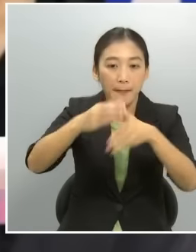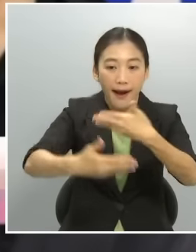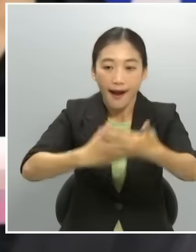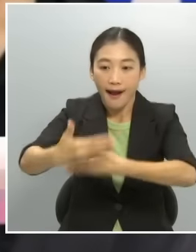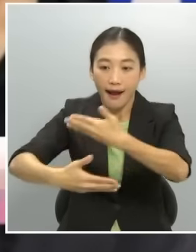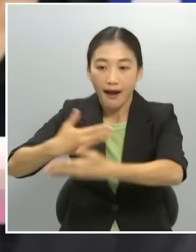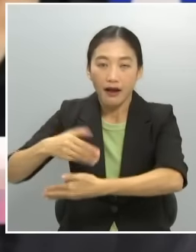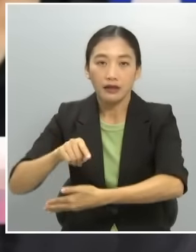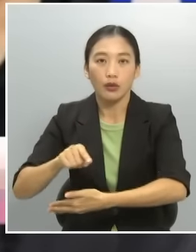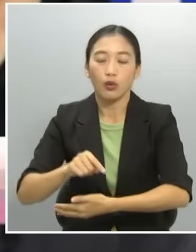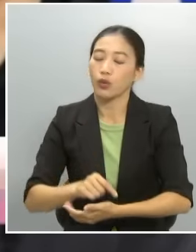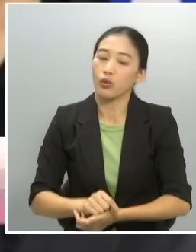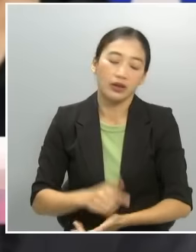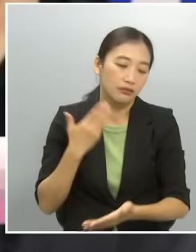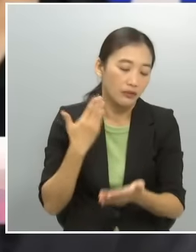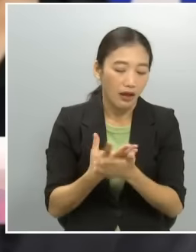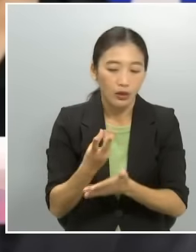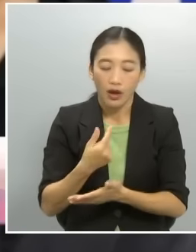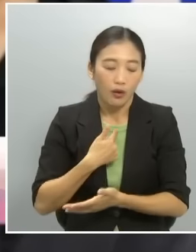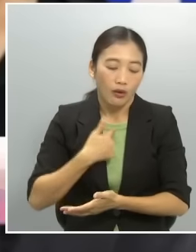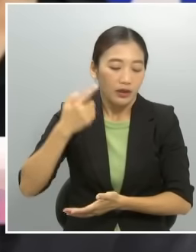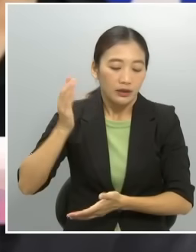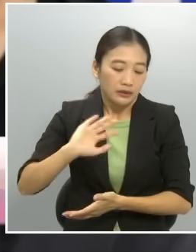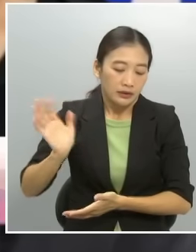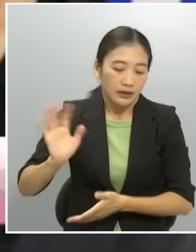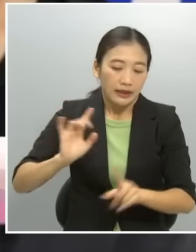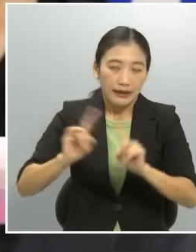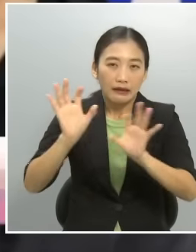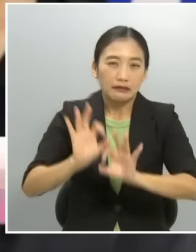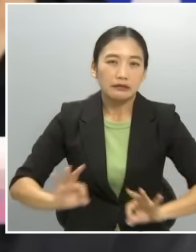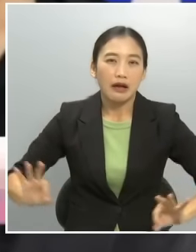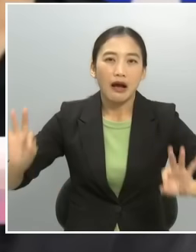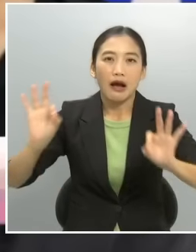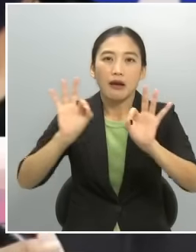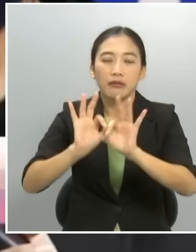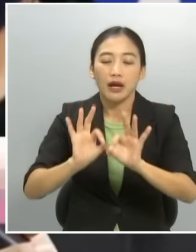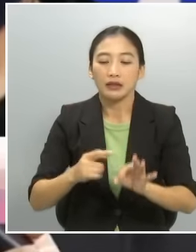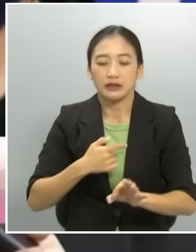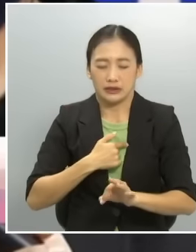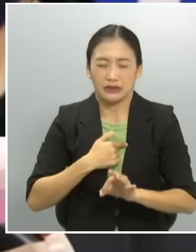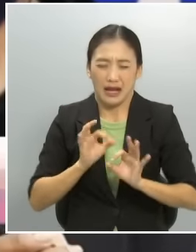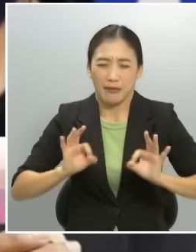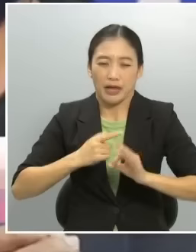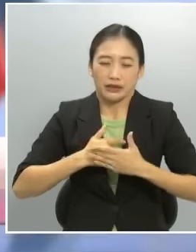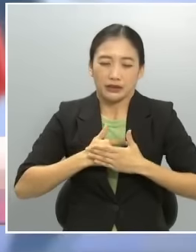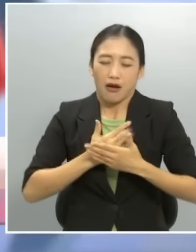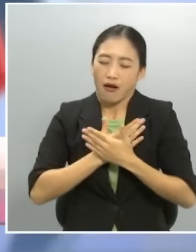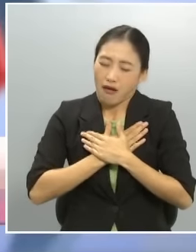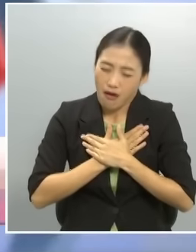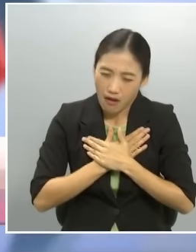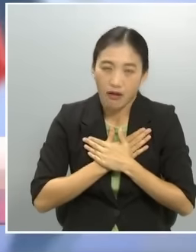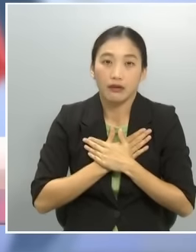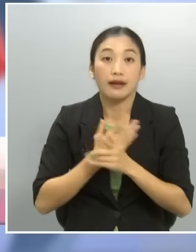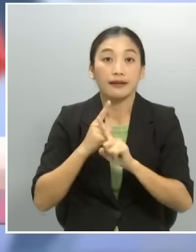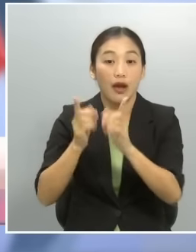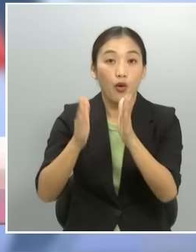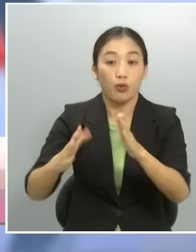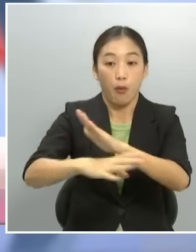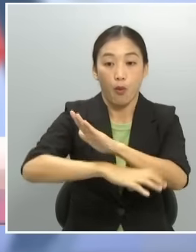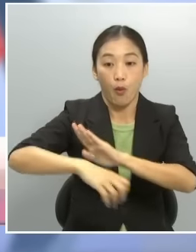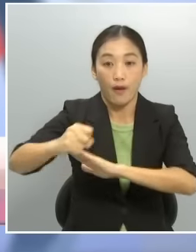ใจของเขาคนร้ายเอาไปขาย4ภาพรวมกันได้แค่แสนเดียวเอง จ้าหน้าที่ตำรวจเรามีการสะกดรอยอยู่พอสมควรแล้ว